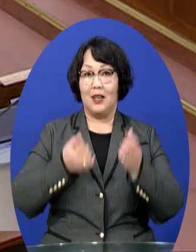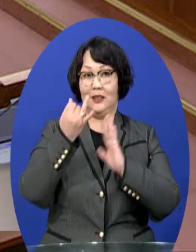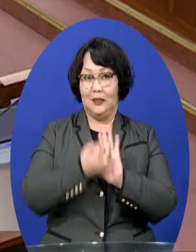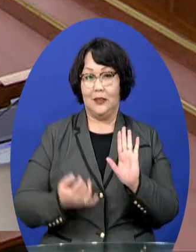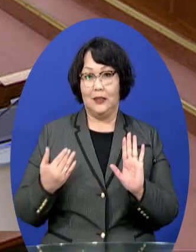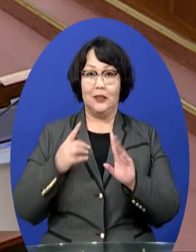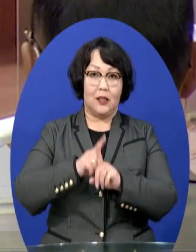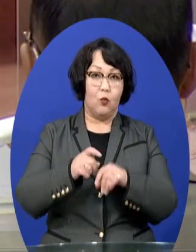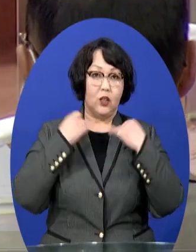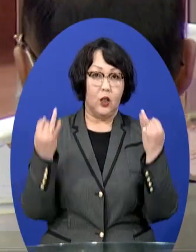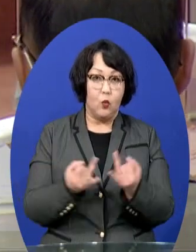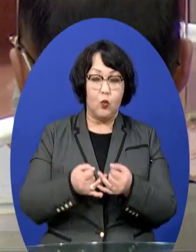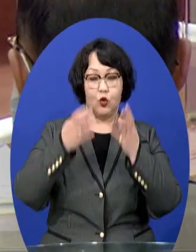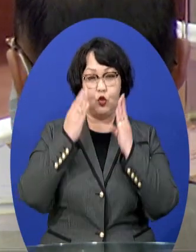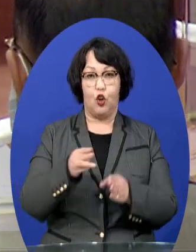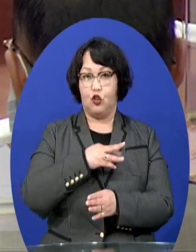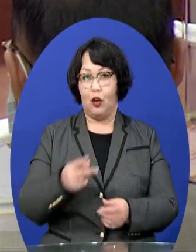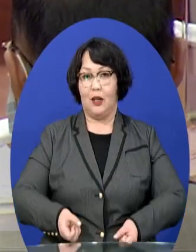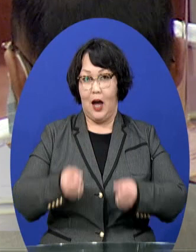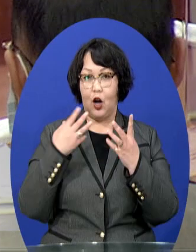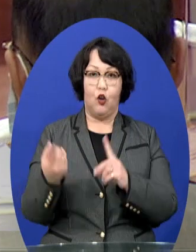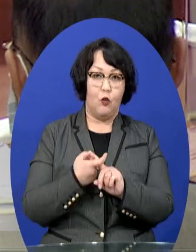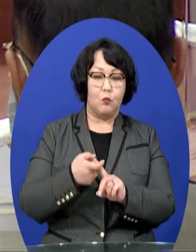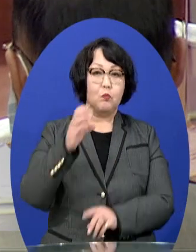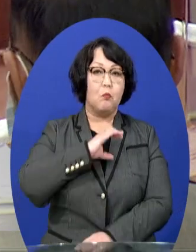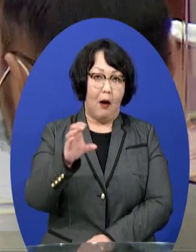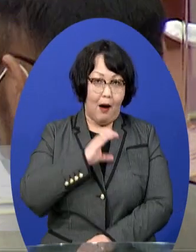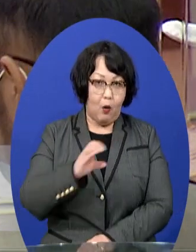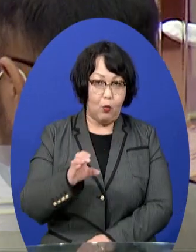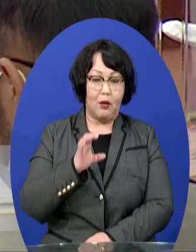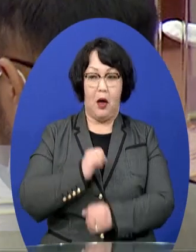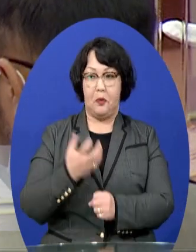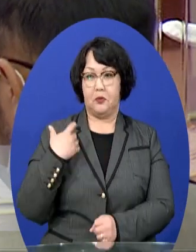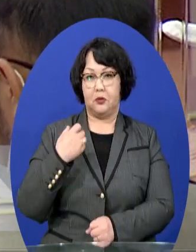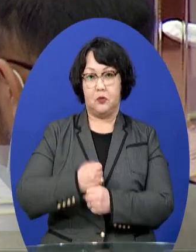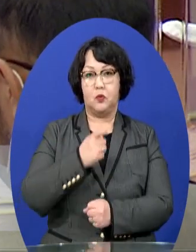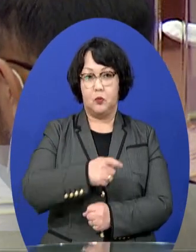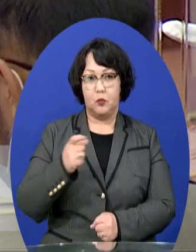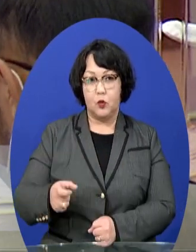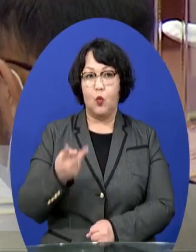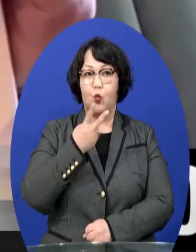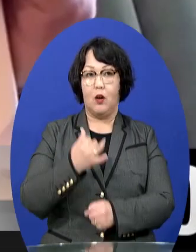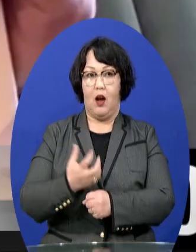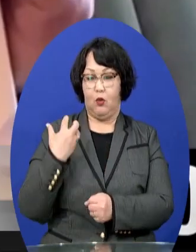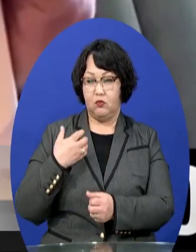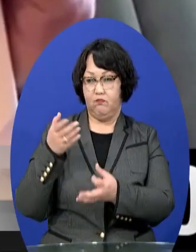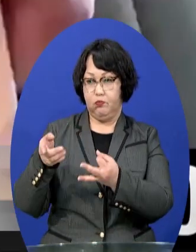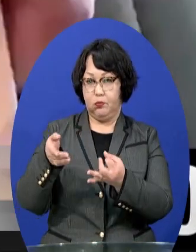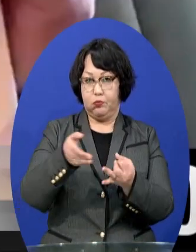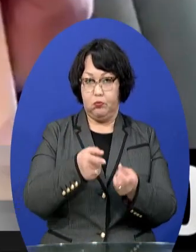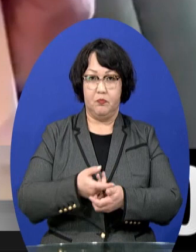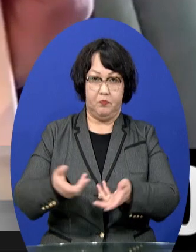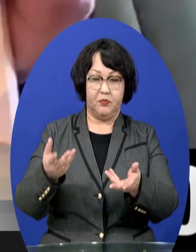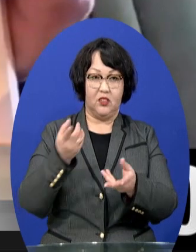илтгэлийн дагуу улсын хурал тогтоол гаргаж холбогдох байгууллага албан тушаалтнуудад үүрэг чиглэл өгч байсан. За гэхдээ